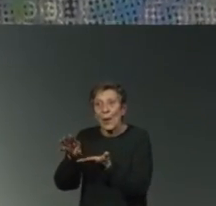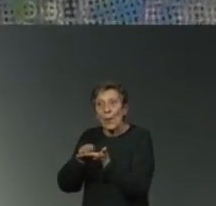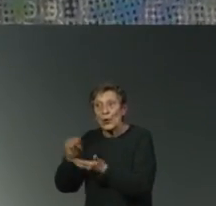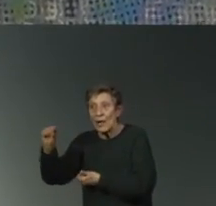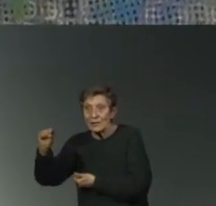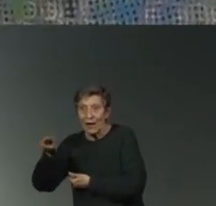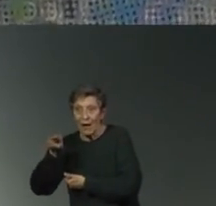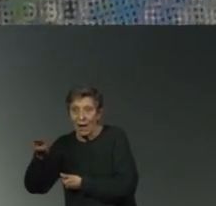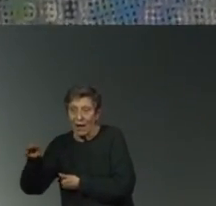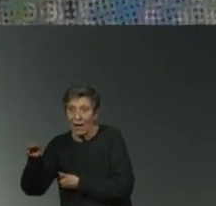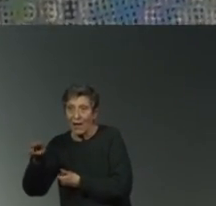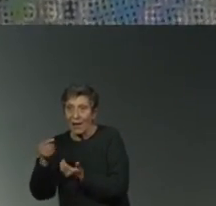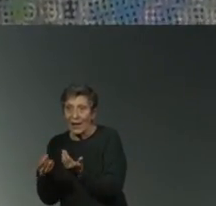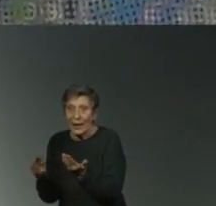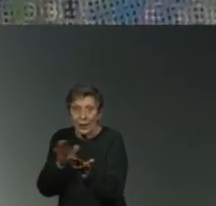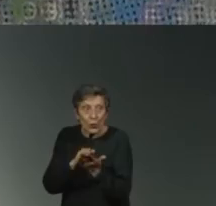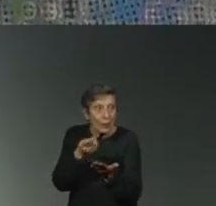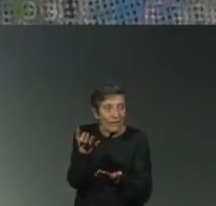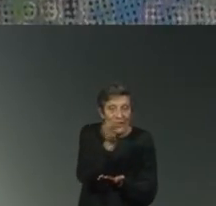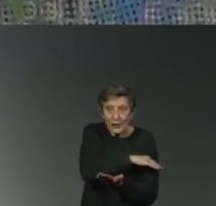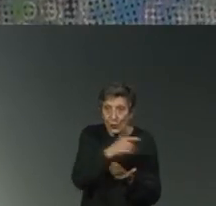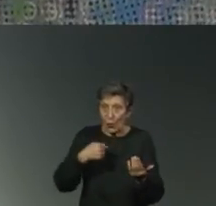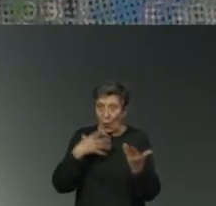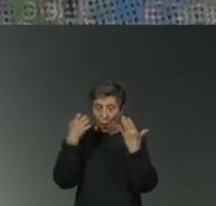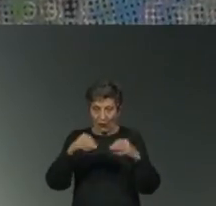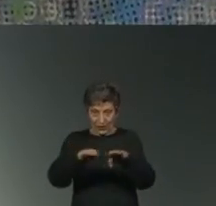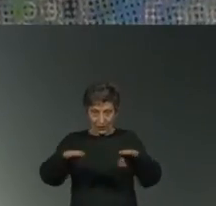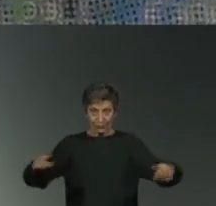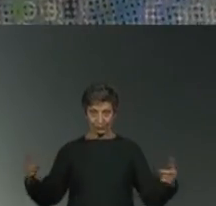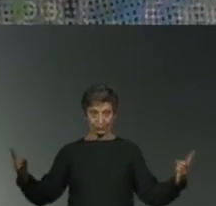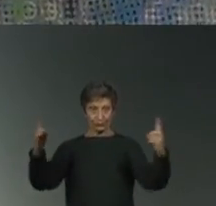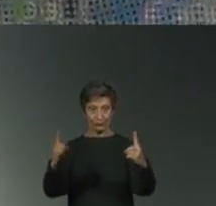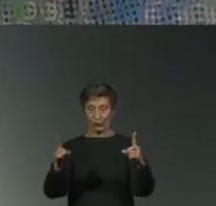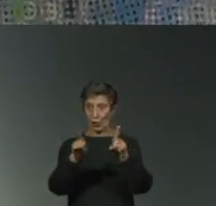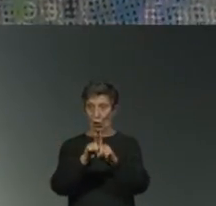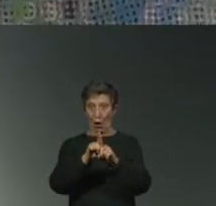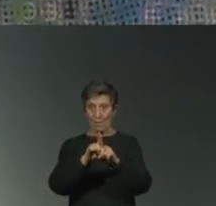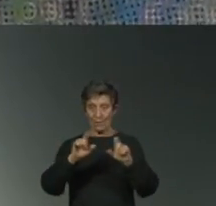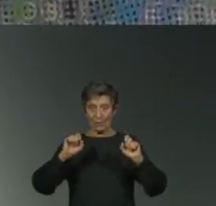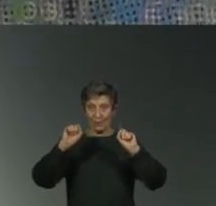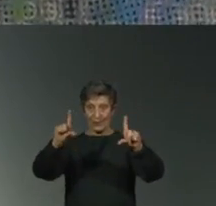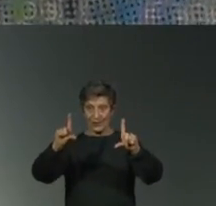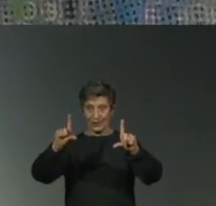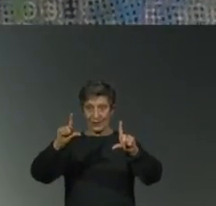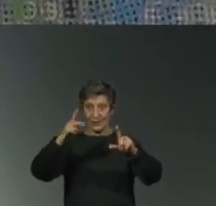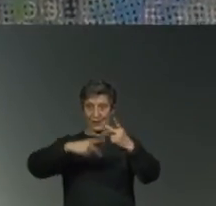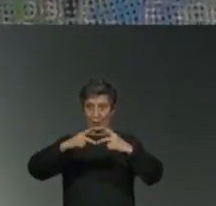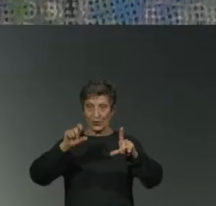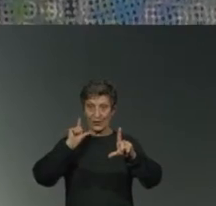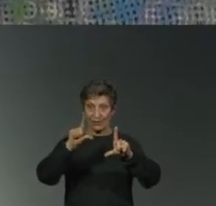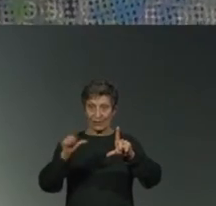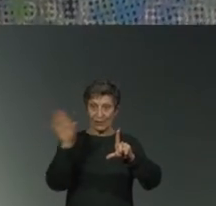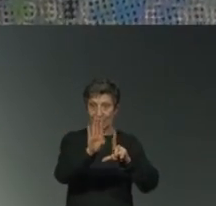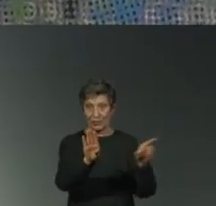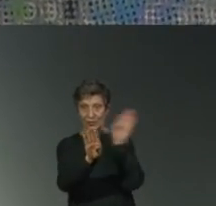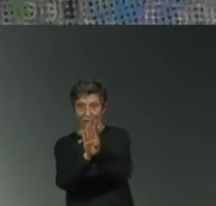Suzanne, son double de fiction, comme si je faisais une projection de deux diapositives qui se superposaient. C'est des choses comme ça que j'ai en